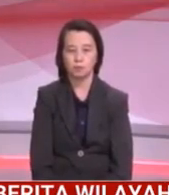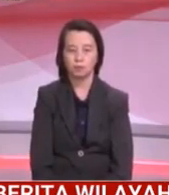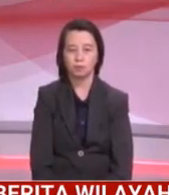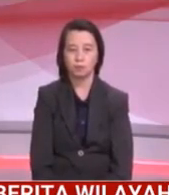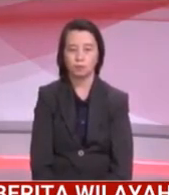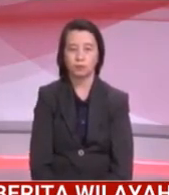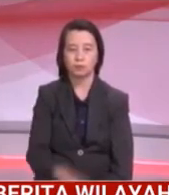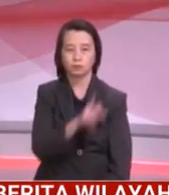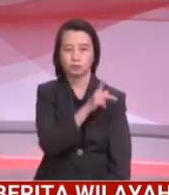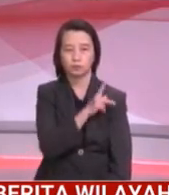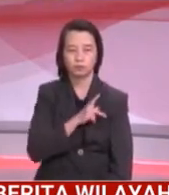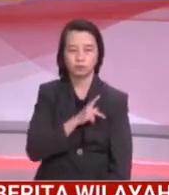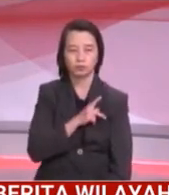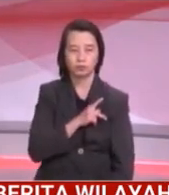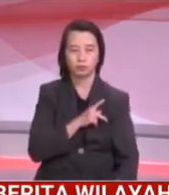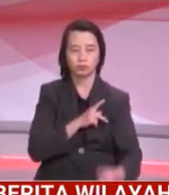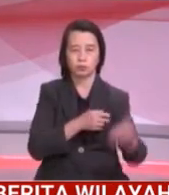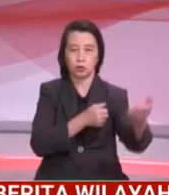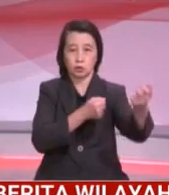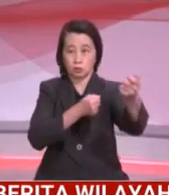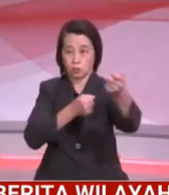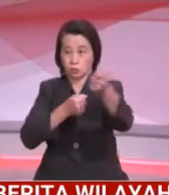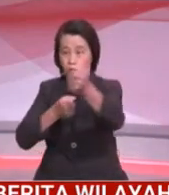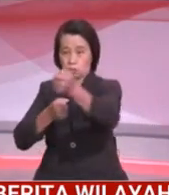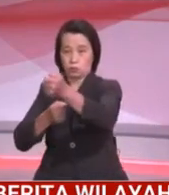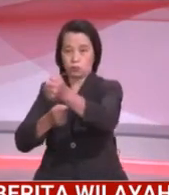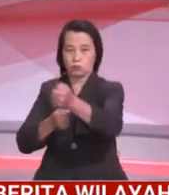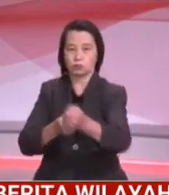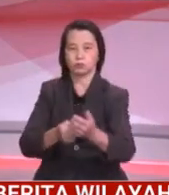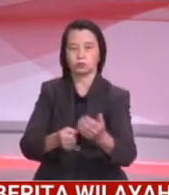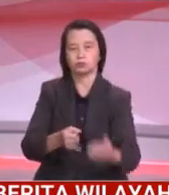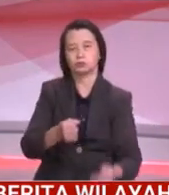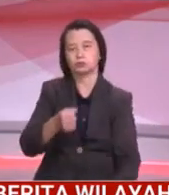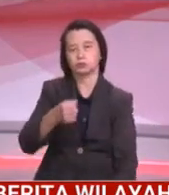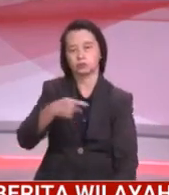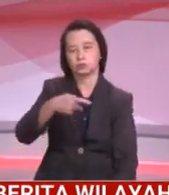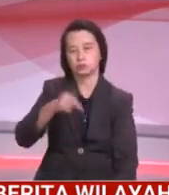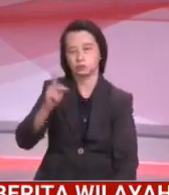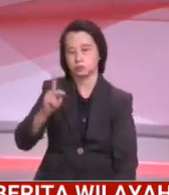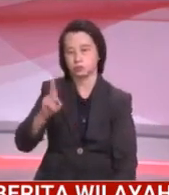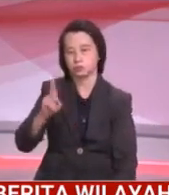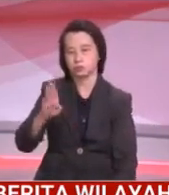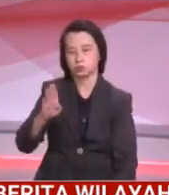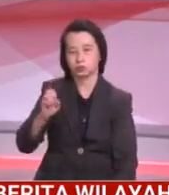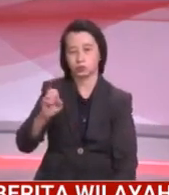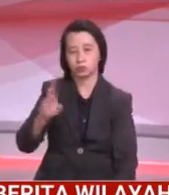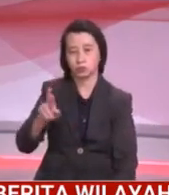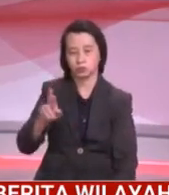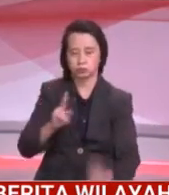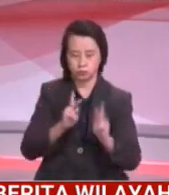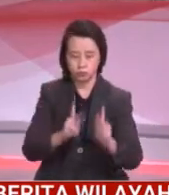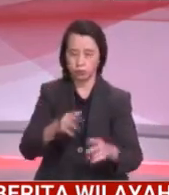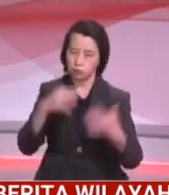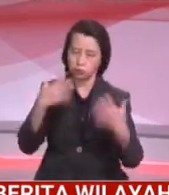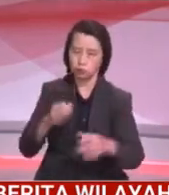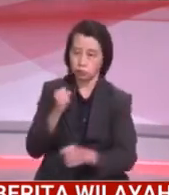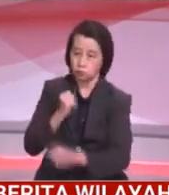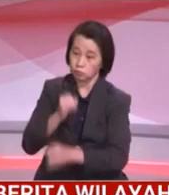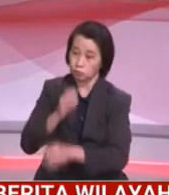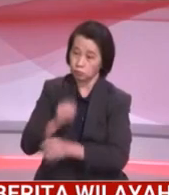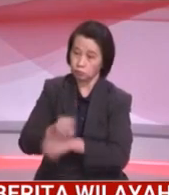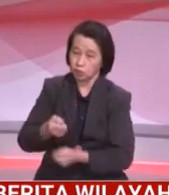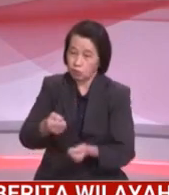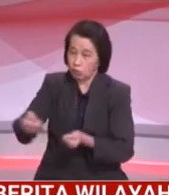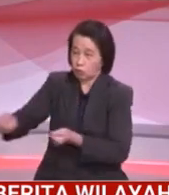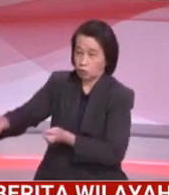Sementara itu, menurut Ketua Balai Bomba dan Penyelamat Pengkalan Kubur, Penolong Penguasa Bomba Raja Arisan Raja Ismail, pihaknya sudah bertungkus lumus